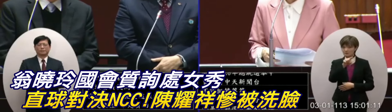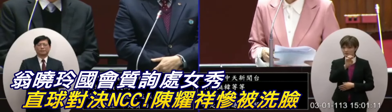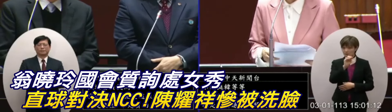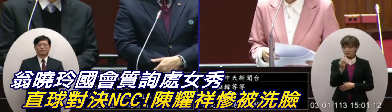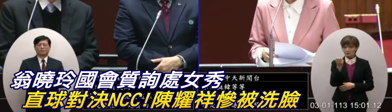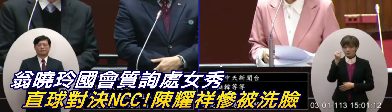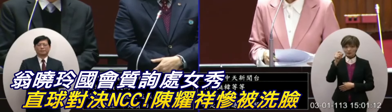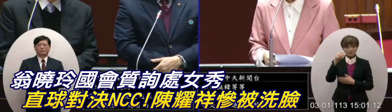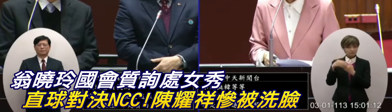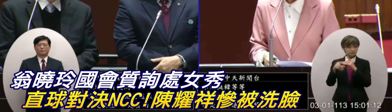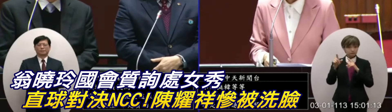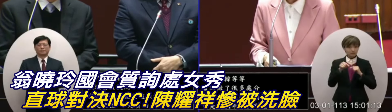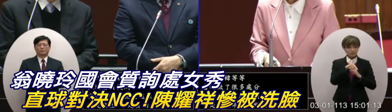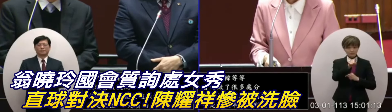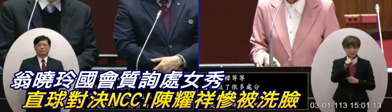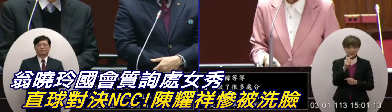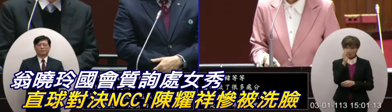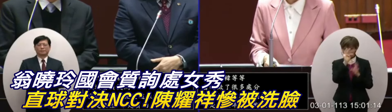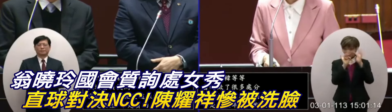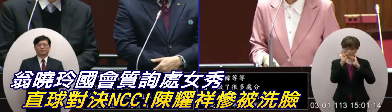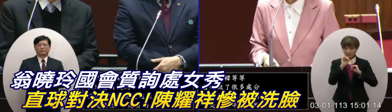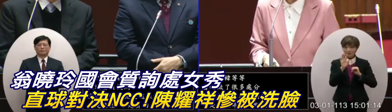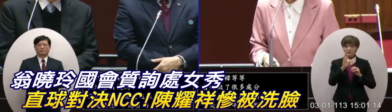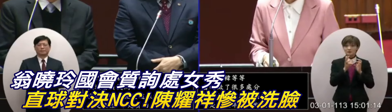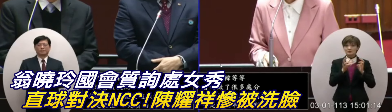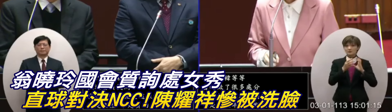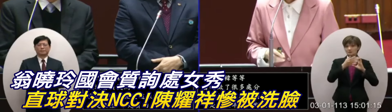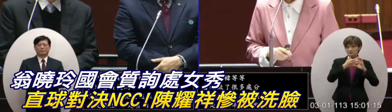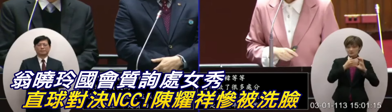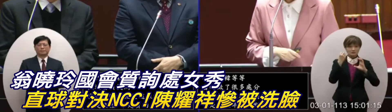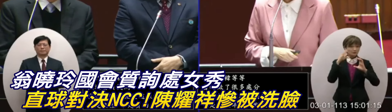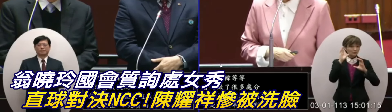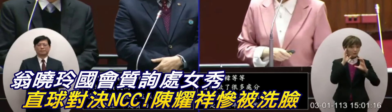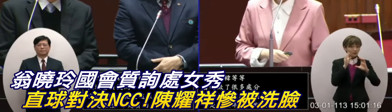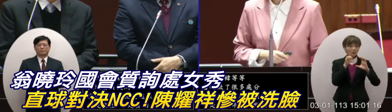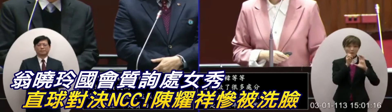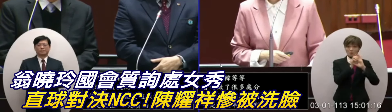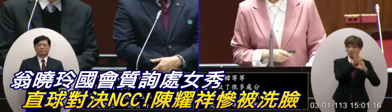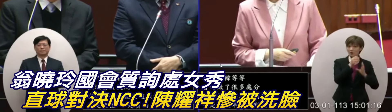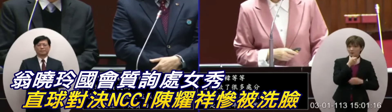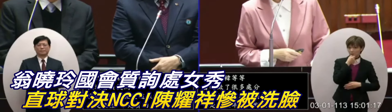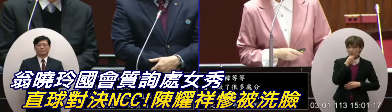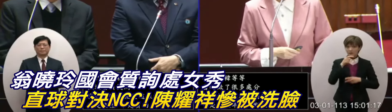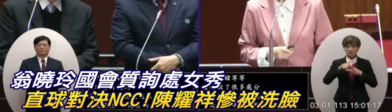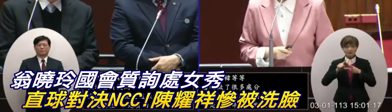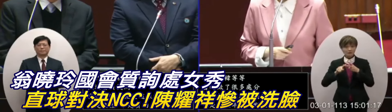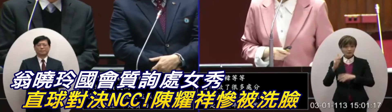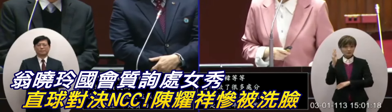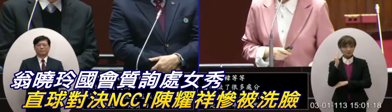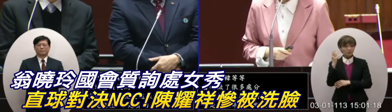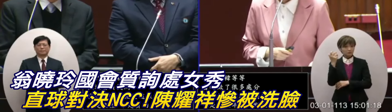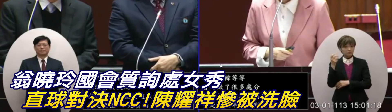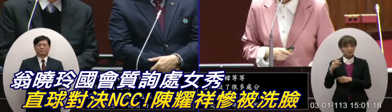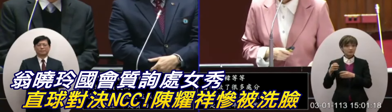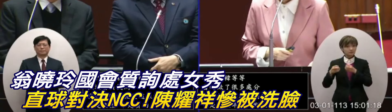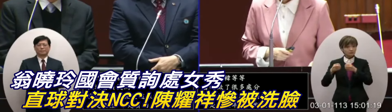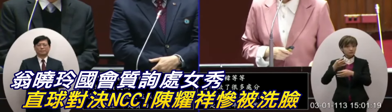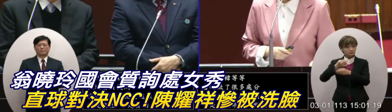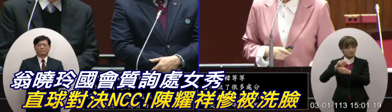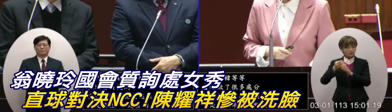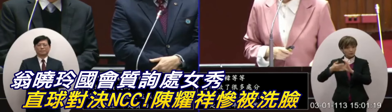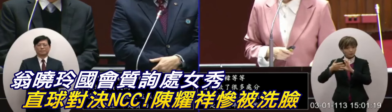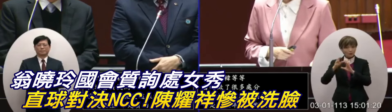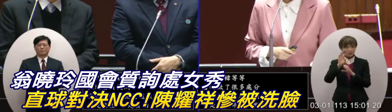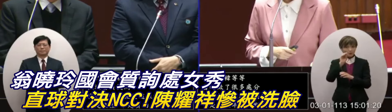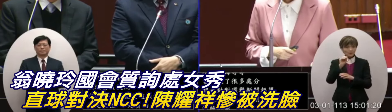开始进行调查？有线电视新闻台的新闻报道和政论节目，到底有没有特别偏袒某个候选人？